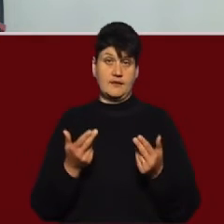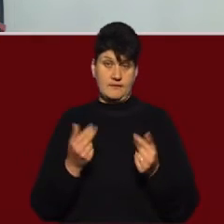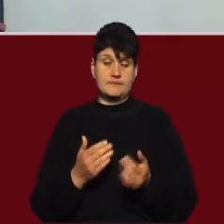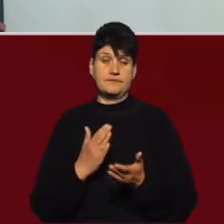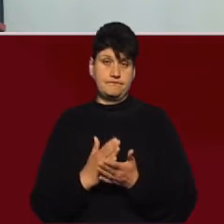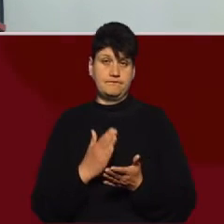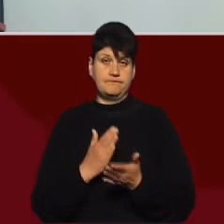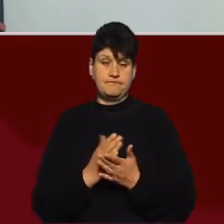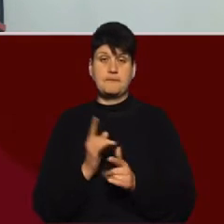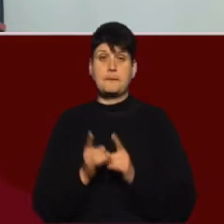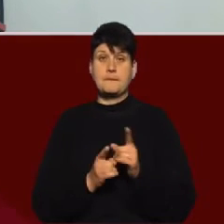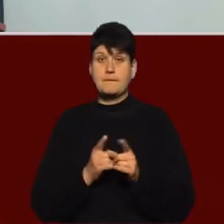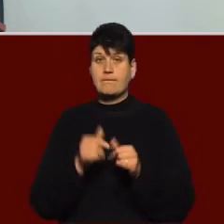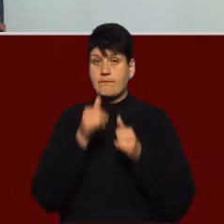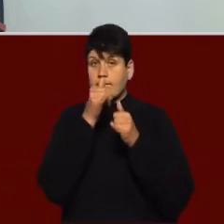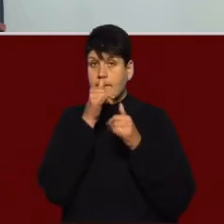можна сказати, що вона